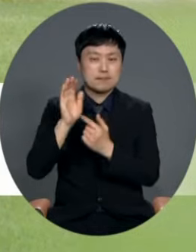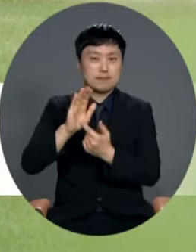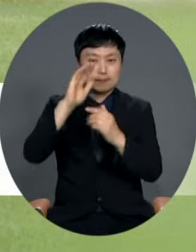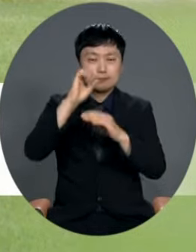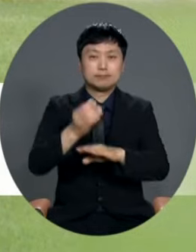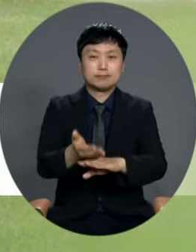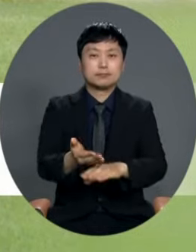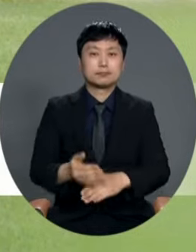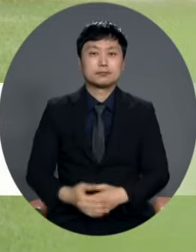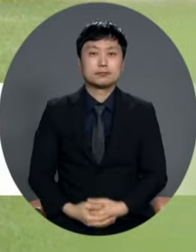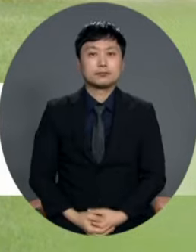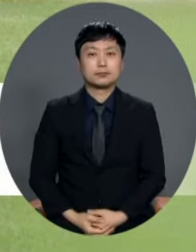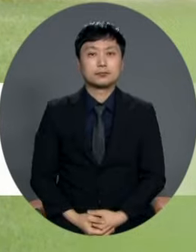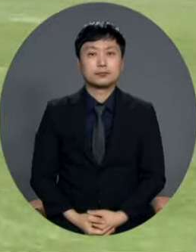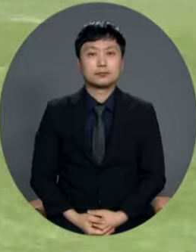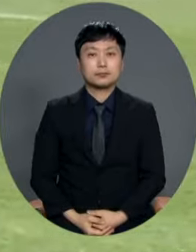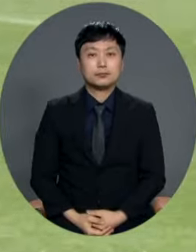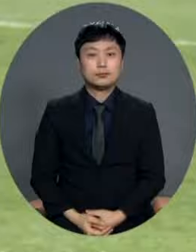기자가 만나봤습니다.